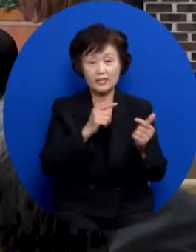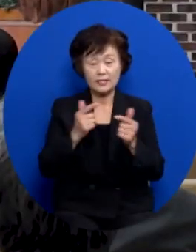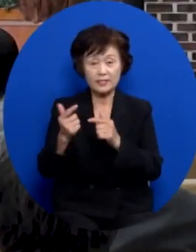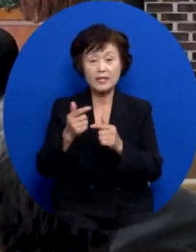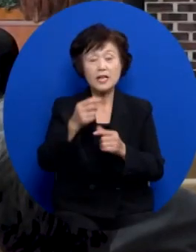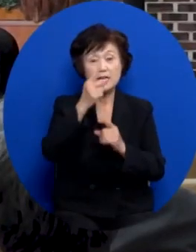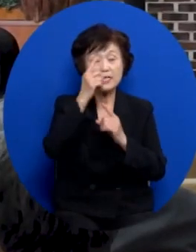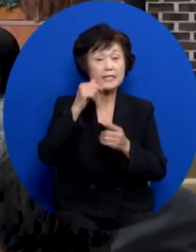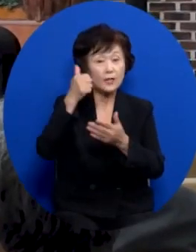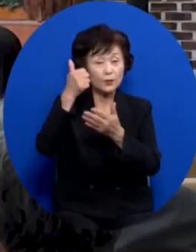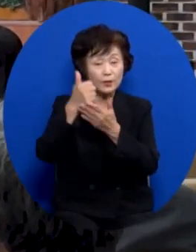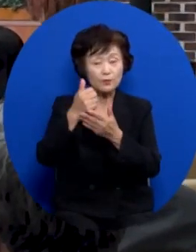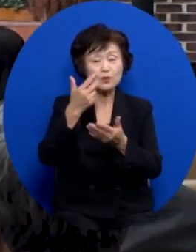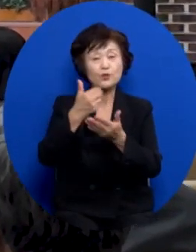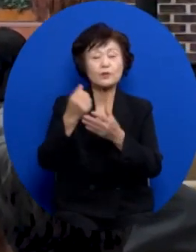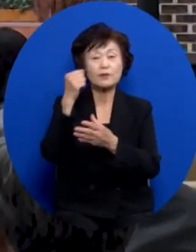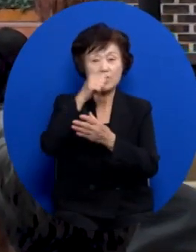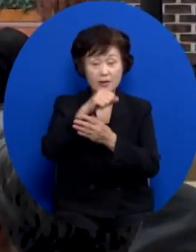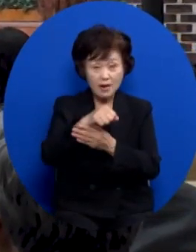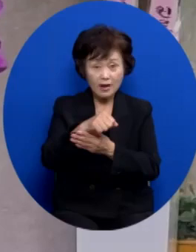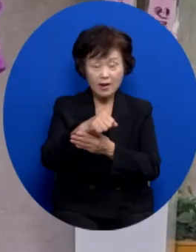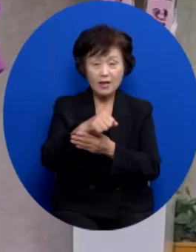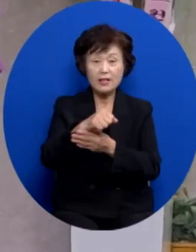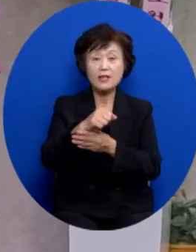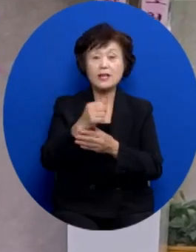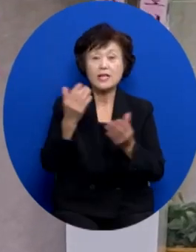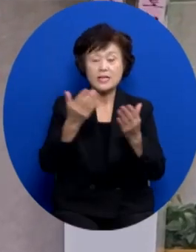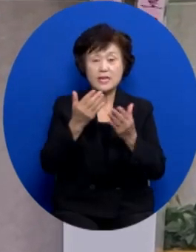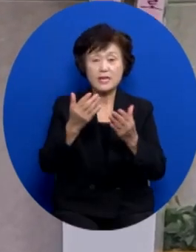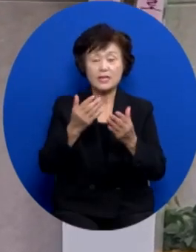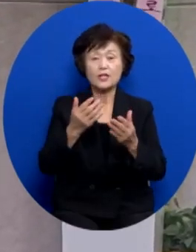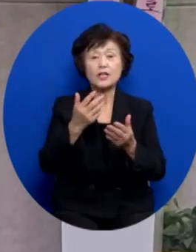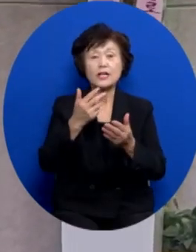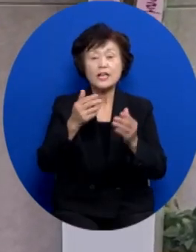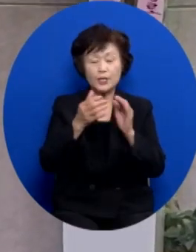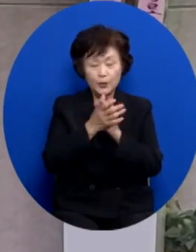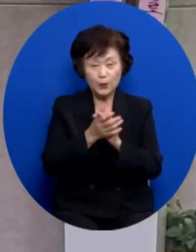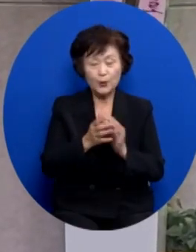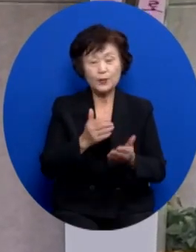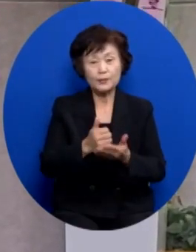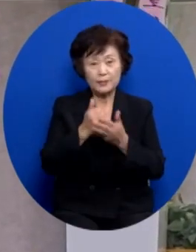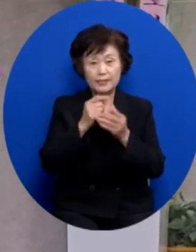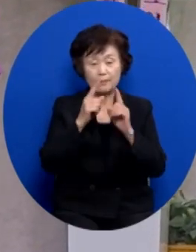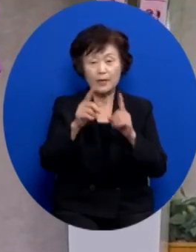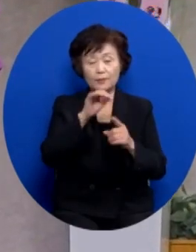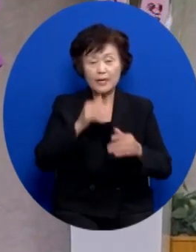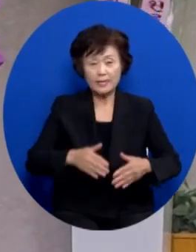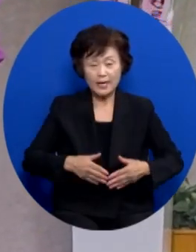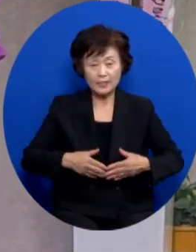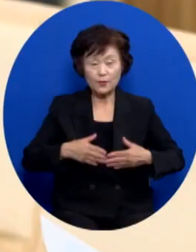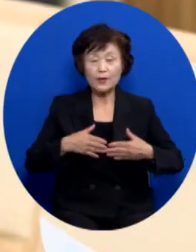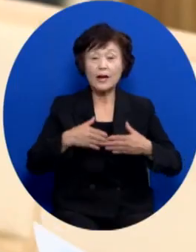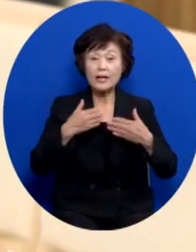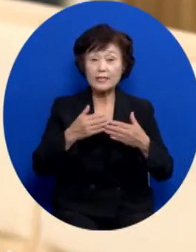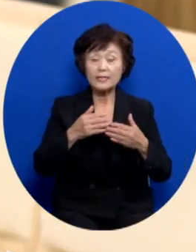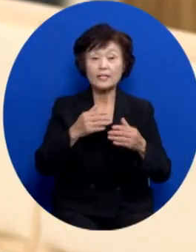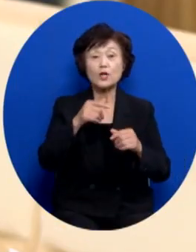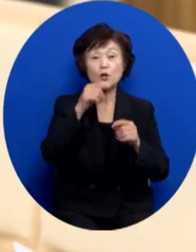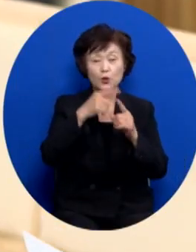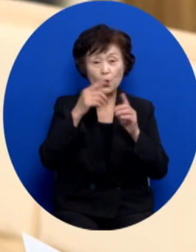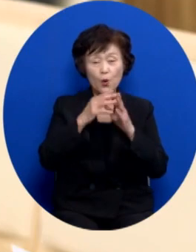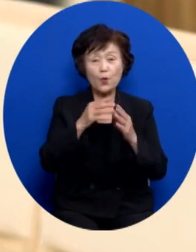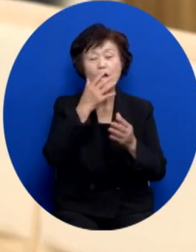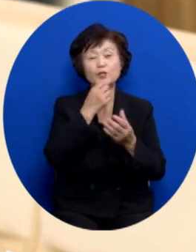정교 섬다 정답 하며 정고 포한 정교회를 축복한다고